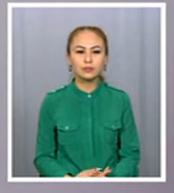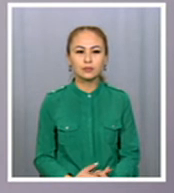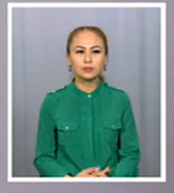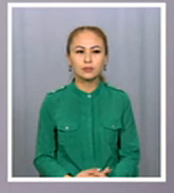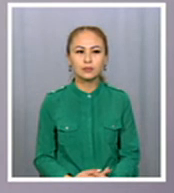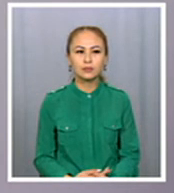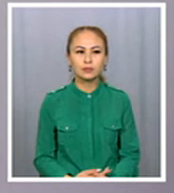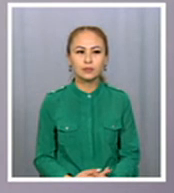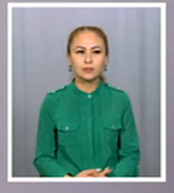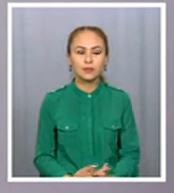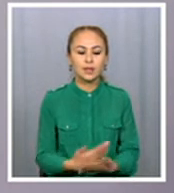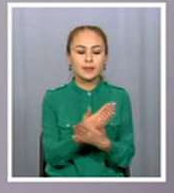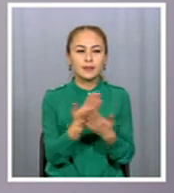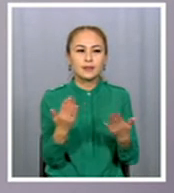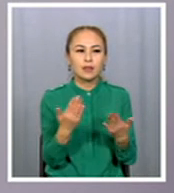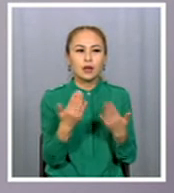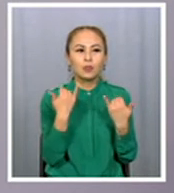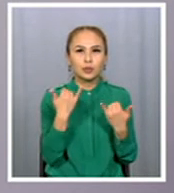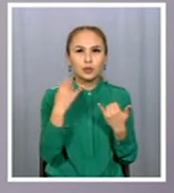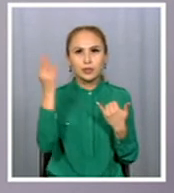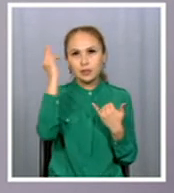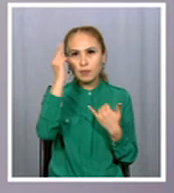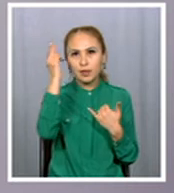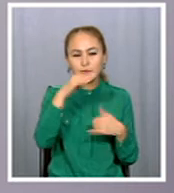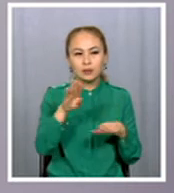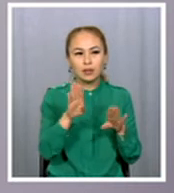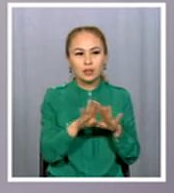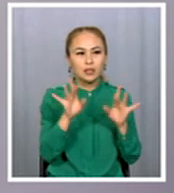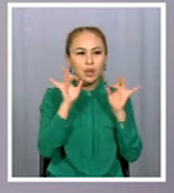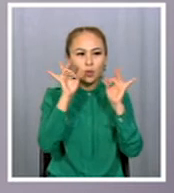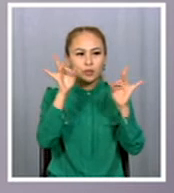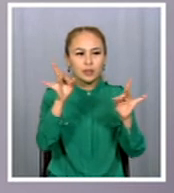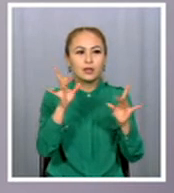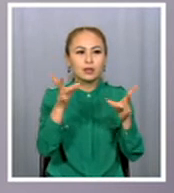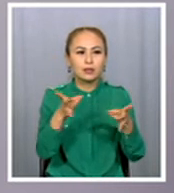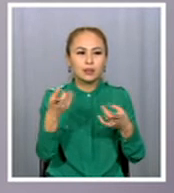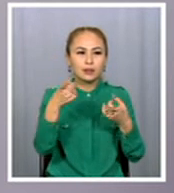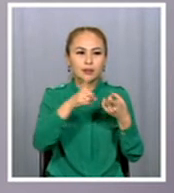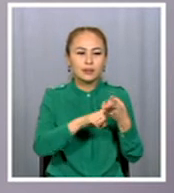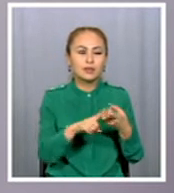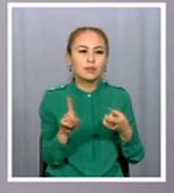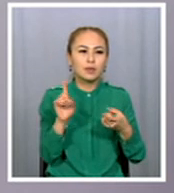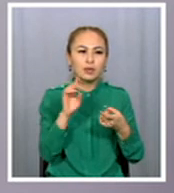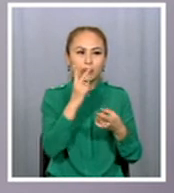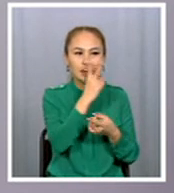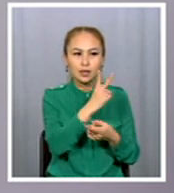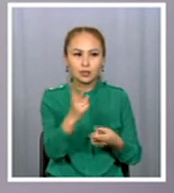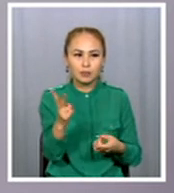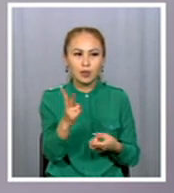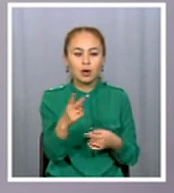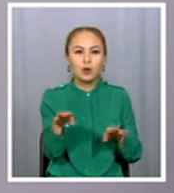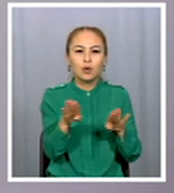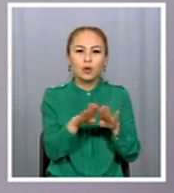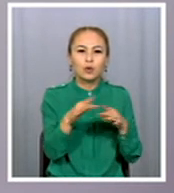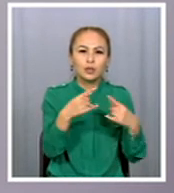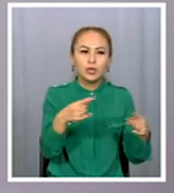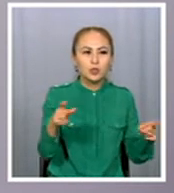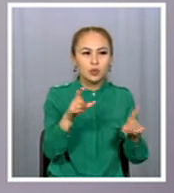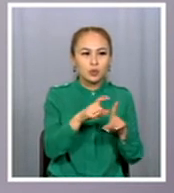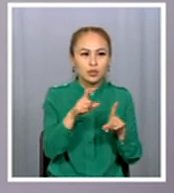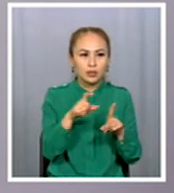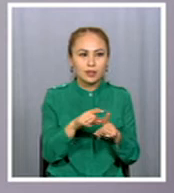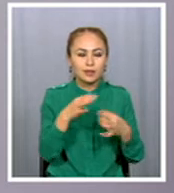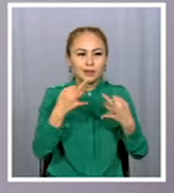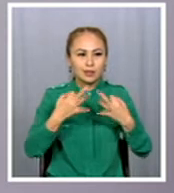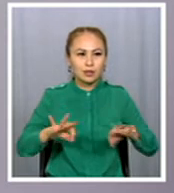қорытындылайық. Сіздер бүгінгі сабақта дауыс ырғақтары арқылы қыстырма, қаратпа, одағай